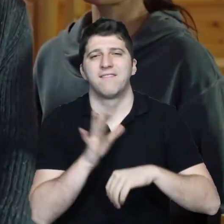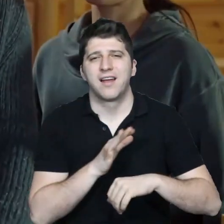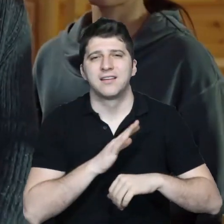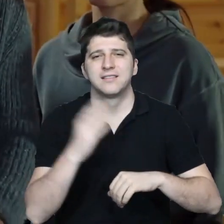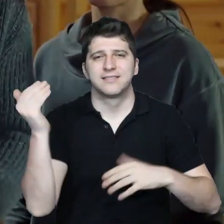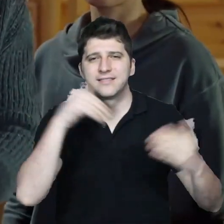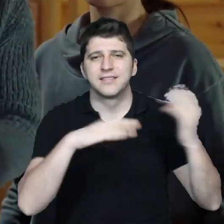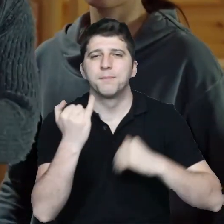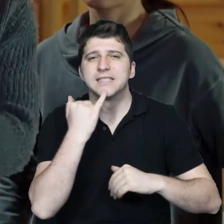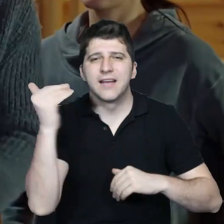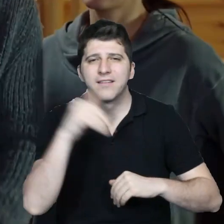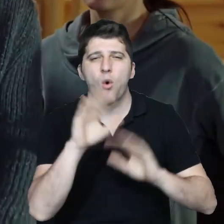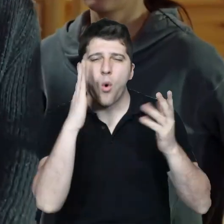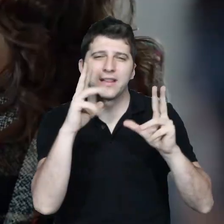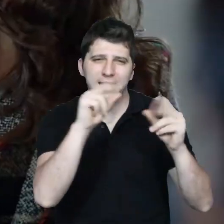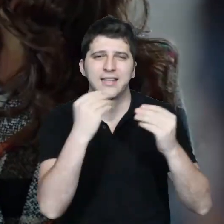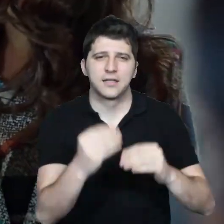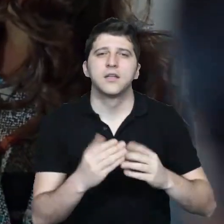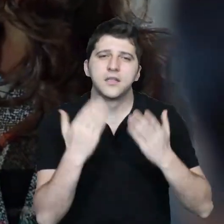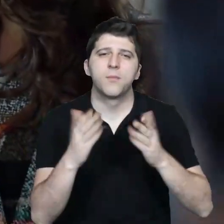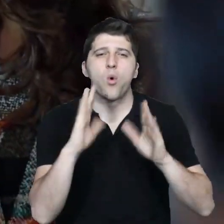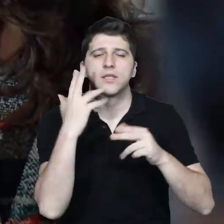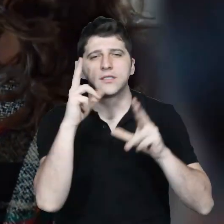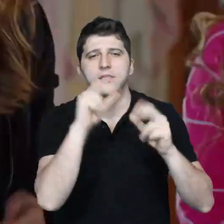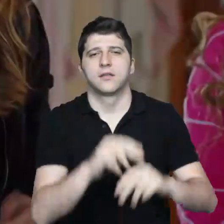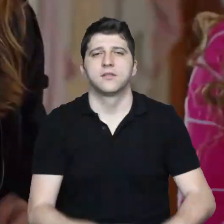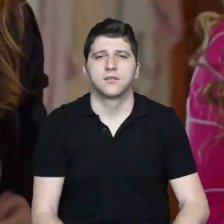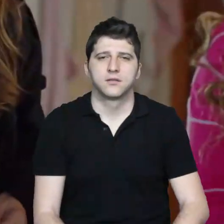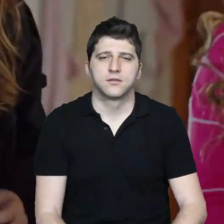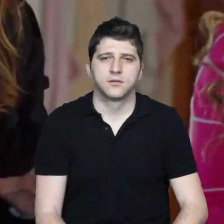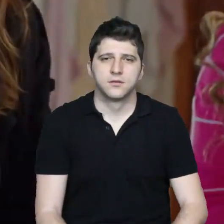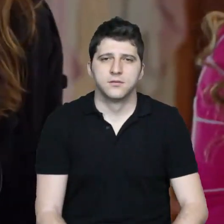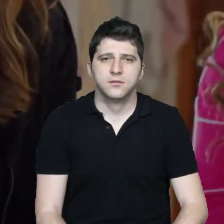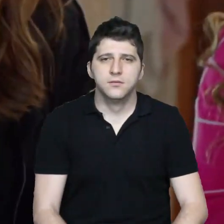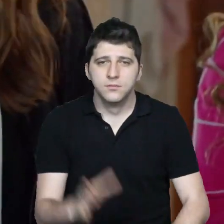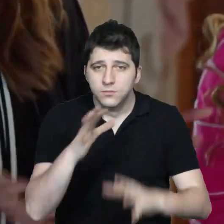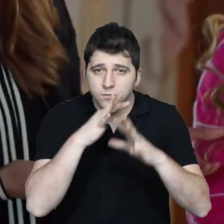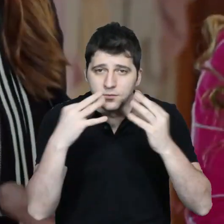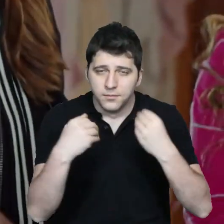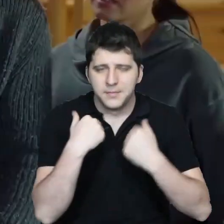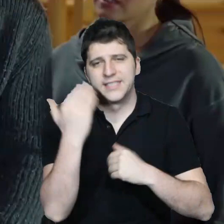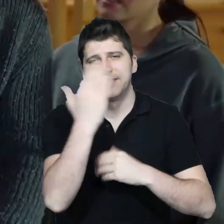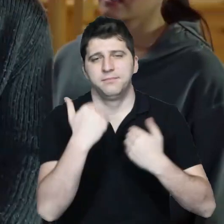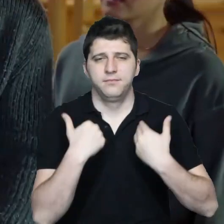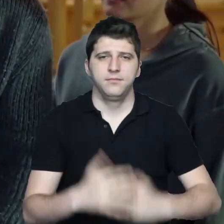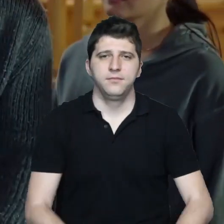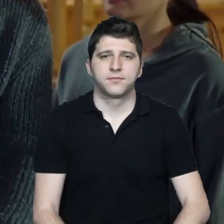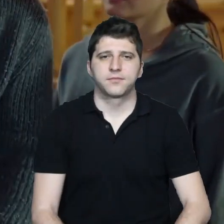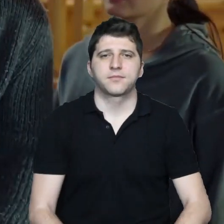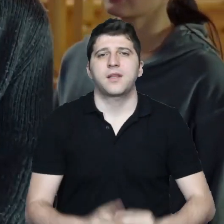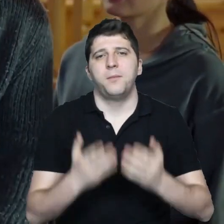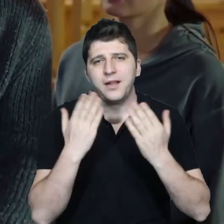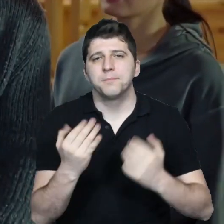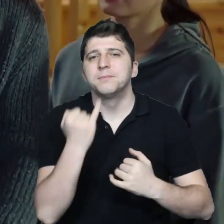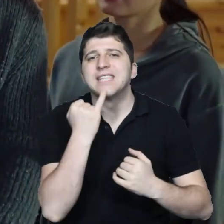Gelen giden olur. Odasında yatsa daha iyi. Tabii tabii odasında yatıralım. O zaman müsaadenizle ben de gideyim. Yani